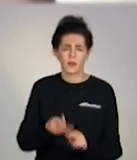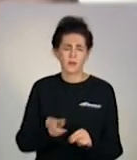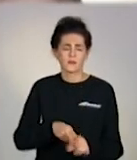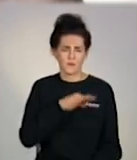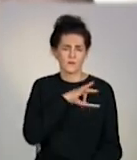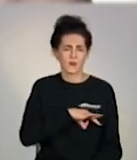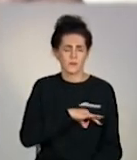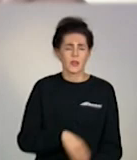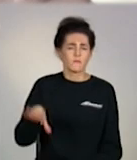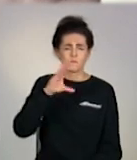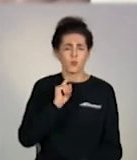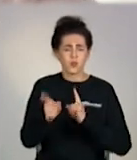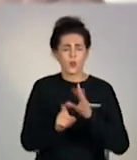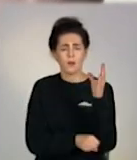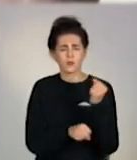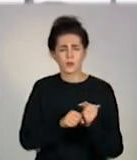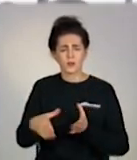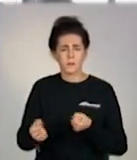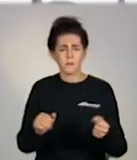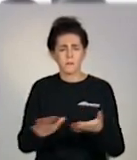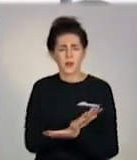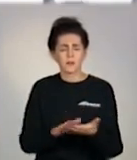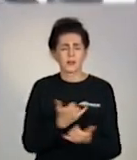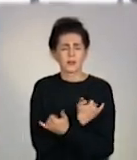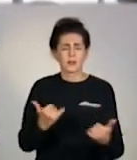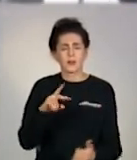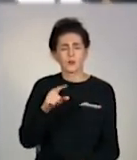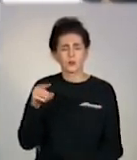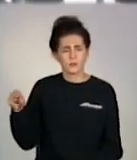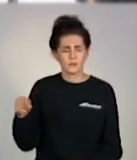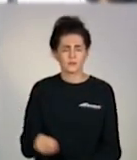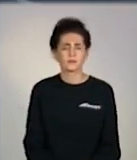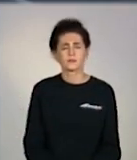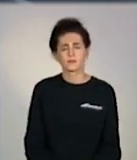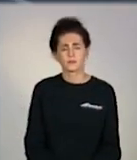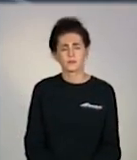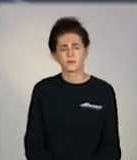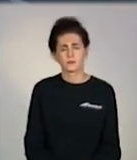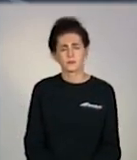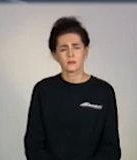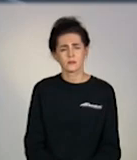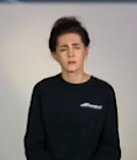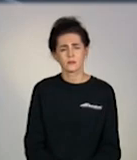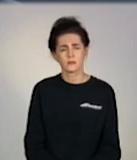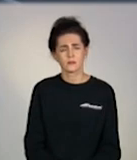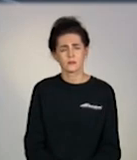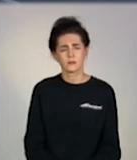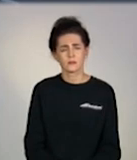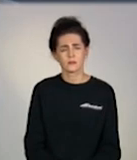вигідно. Також проїзд у комунальному транспорті безкоштовний для пільговиків. Надія Торопенко, Віктор Сліпець, телеканал «Донбас».